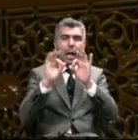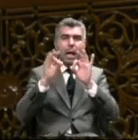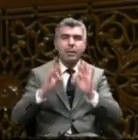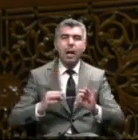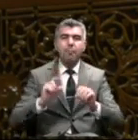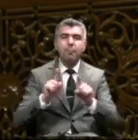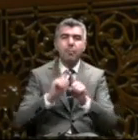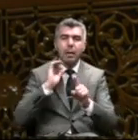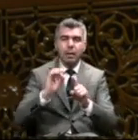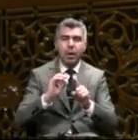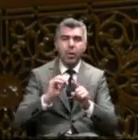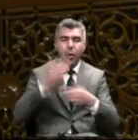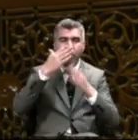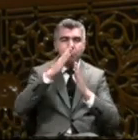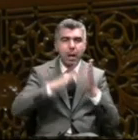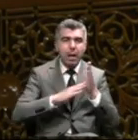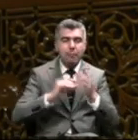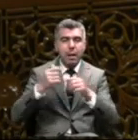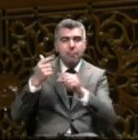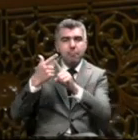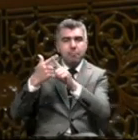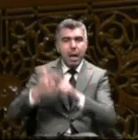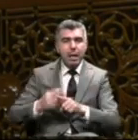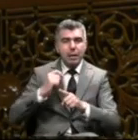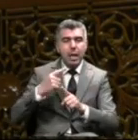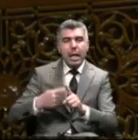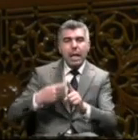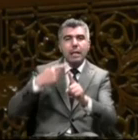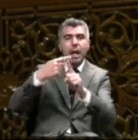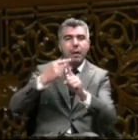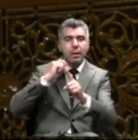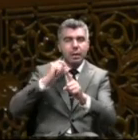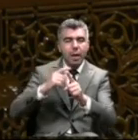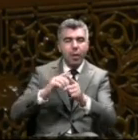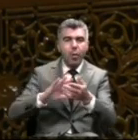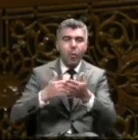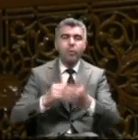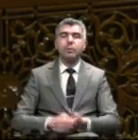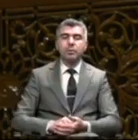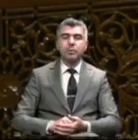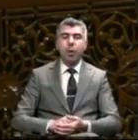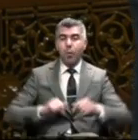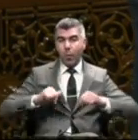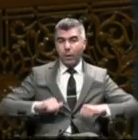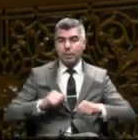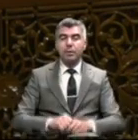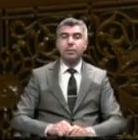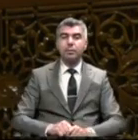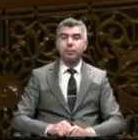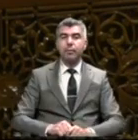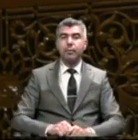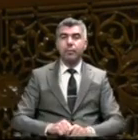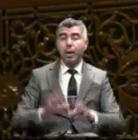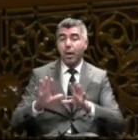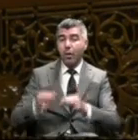والاستفاده من هوامش الماليه رغم النفقات الاضافيه سيد الوزير المحترم ان